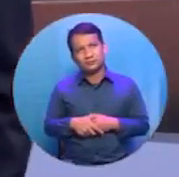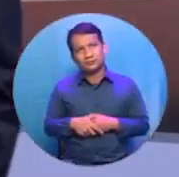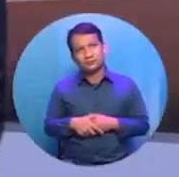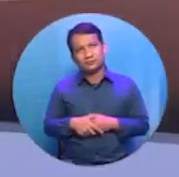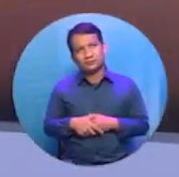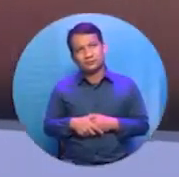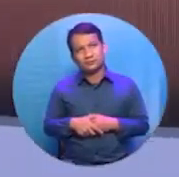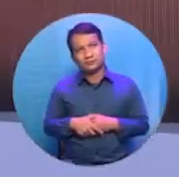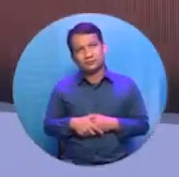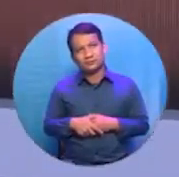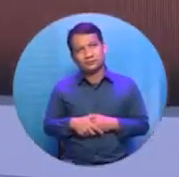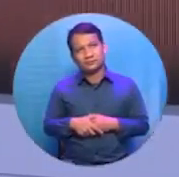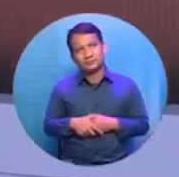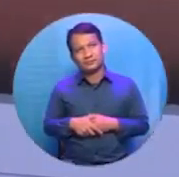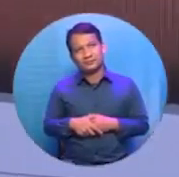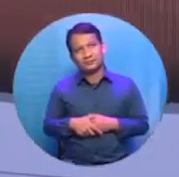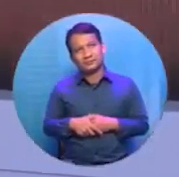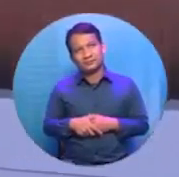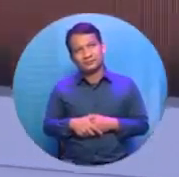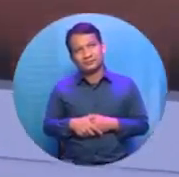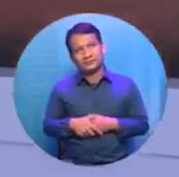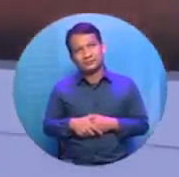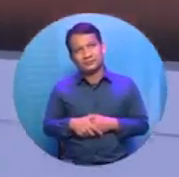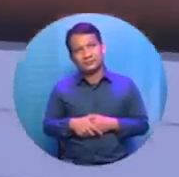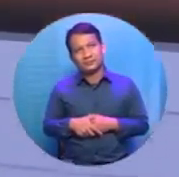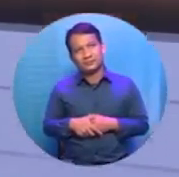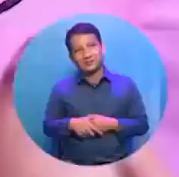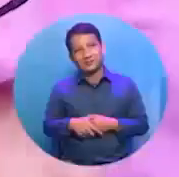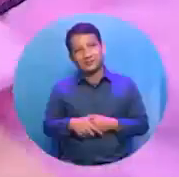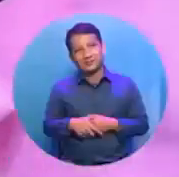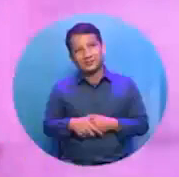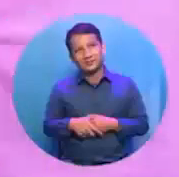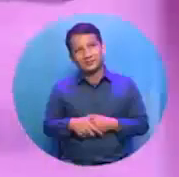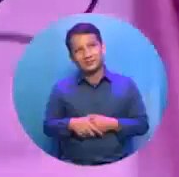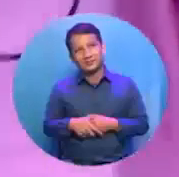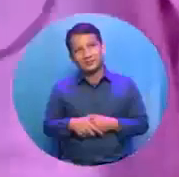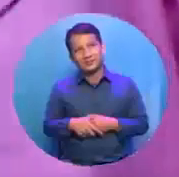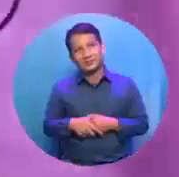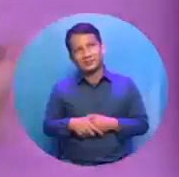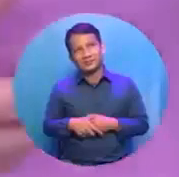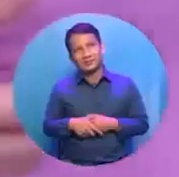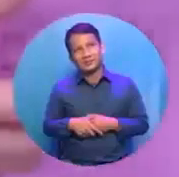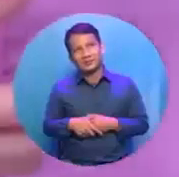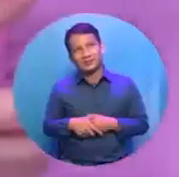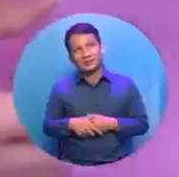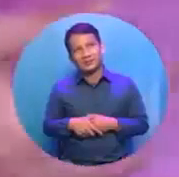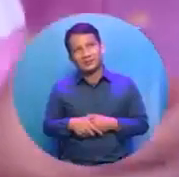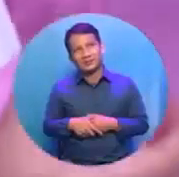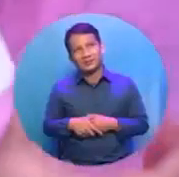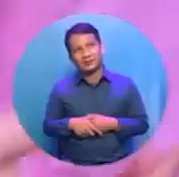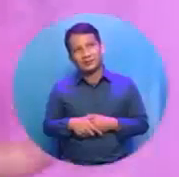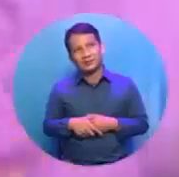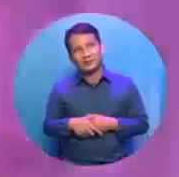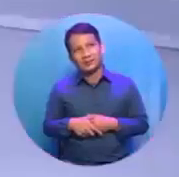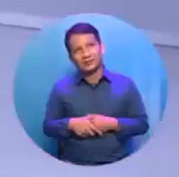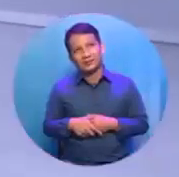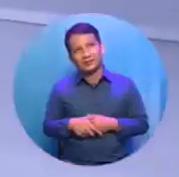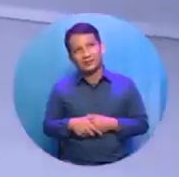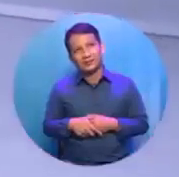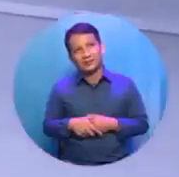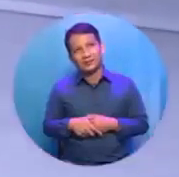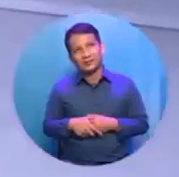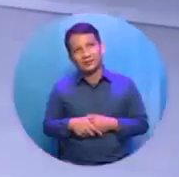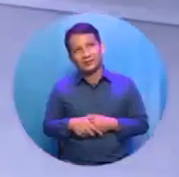Walang number. Abay. Okay. Bilis nito ah. Sige, ito. Mini, mini, mini, mini, mini, mo. Yan. May number?